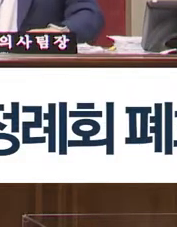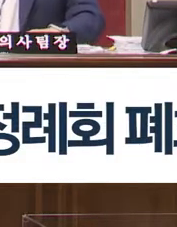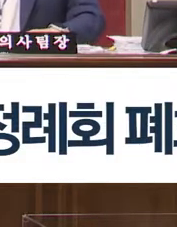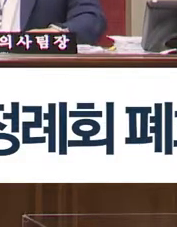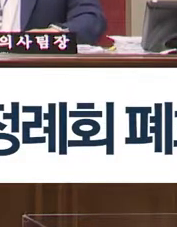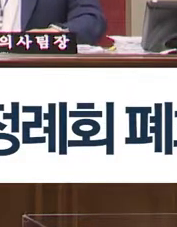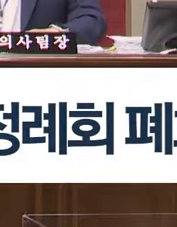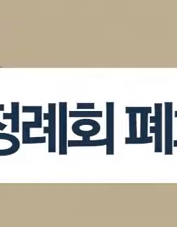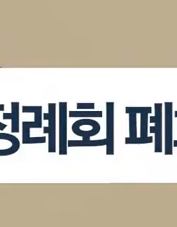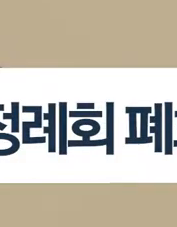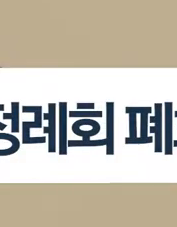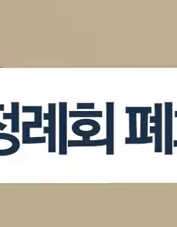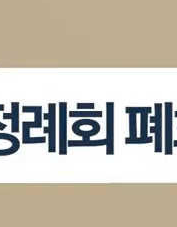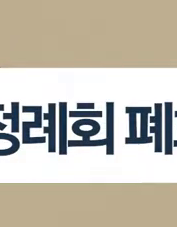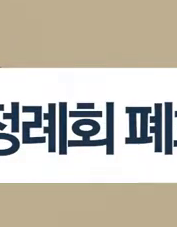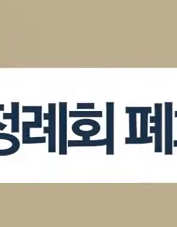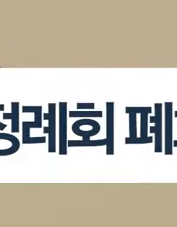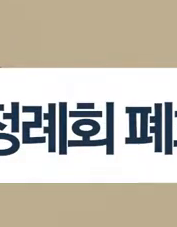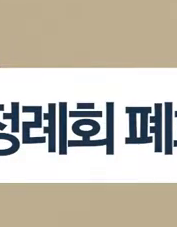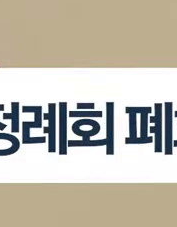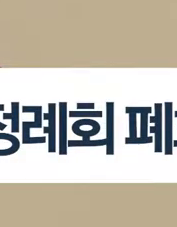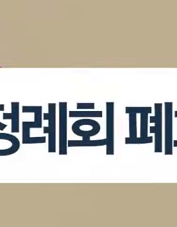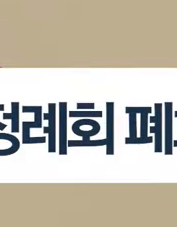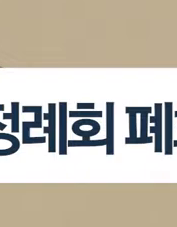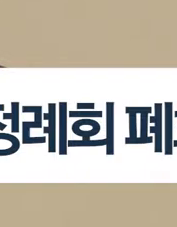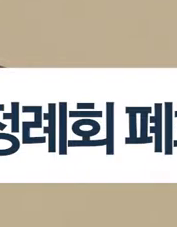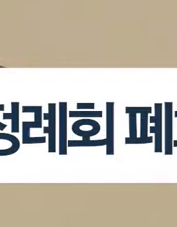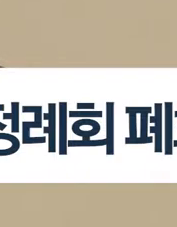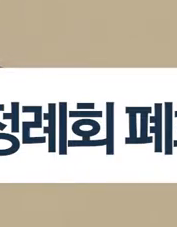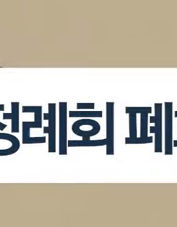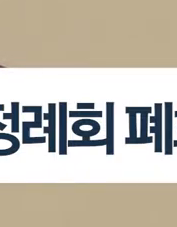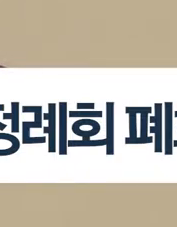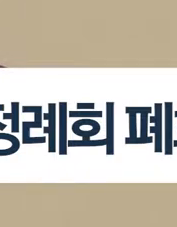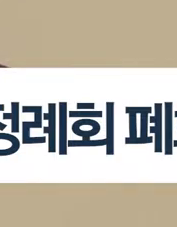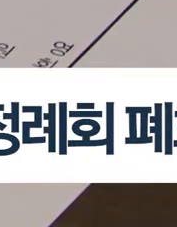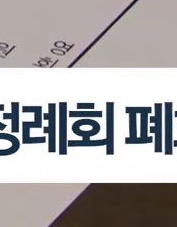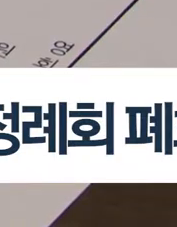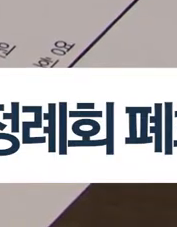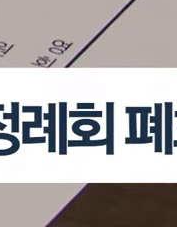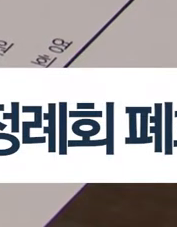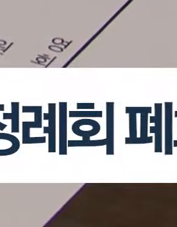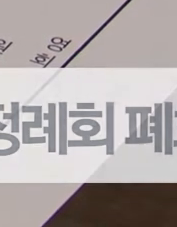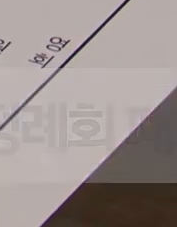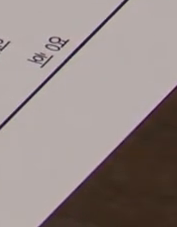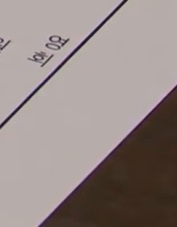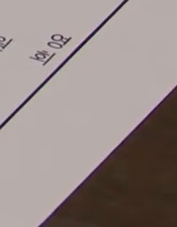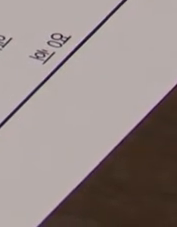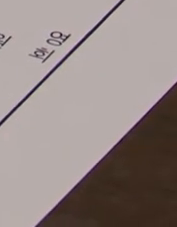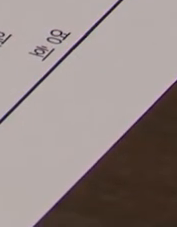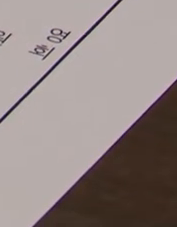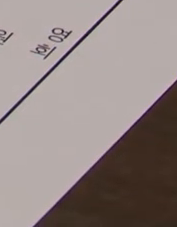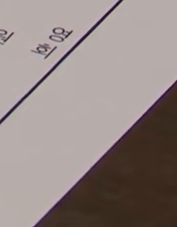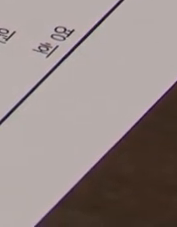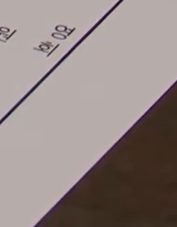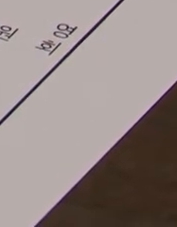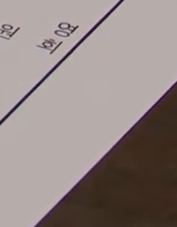제290회 서울특별시 강서구의회 제1차 정례회가 지난 4일 제2차 본회의로 폐회했습니다.